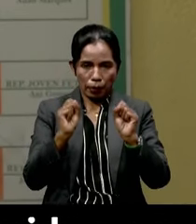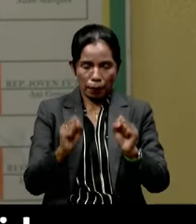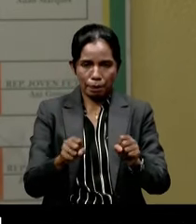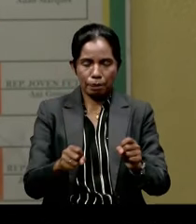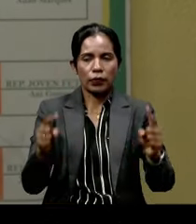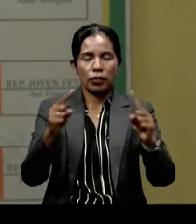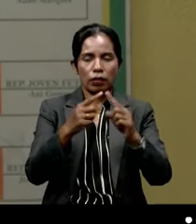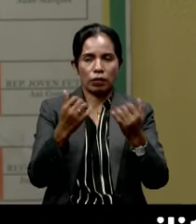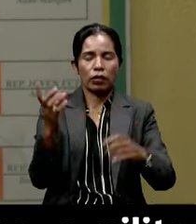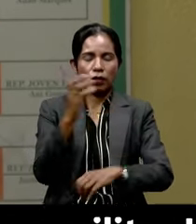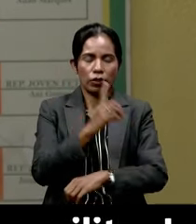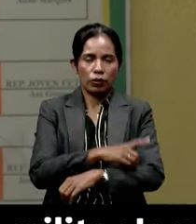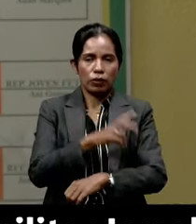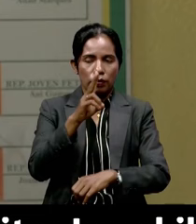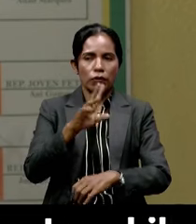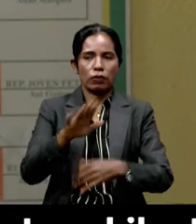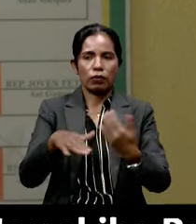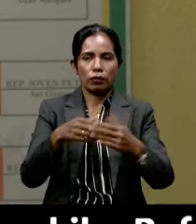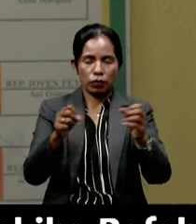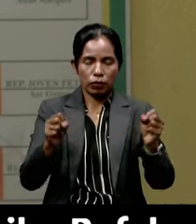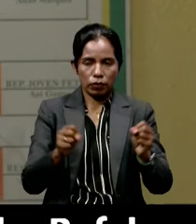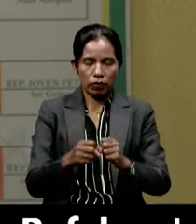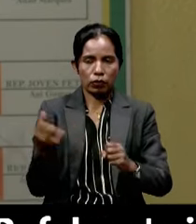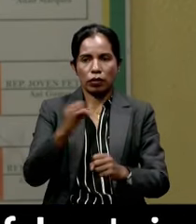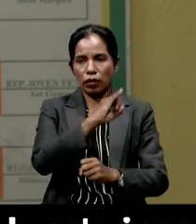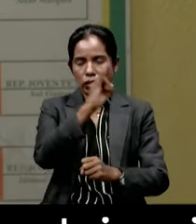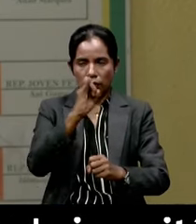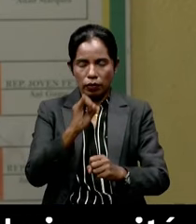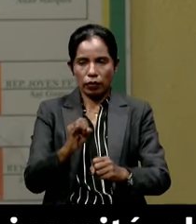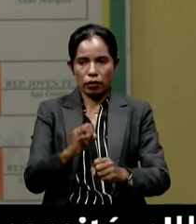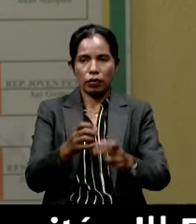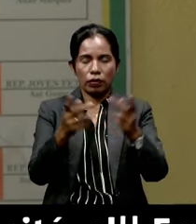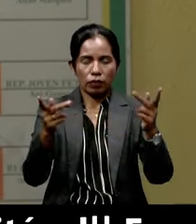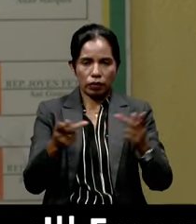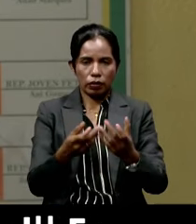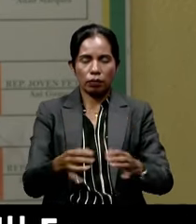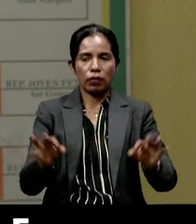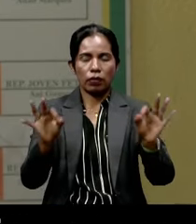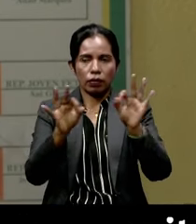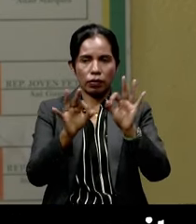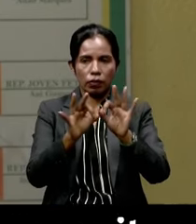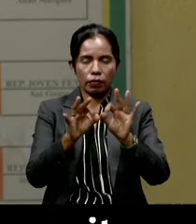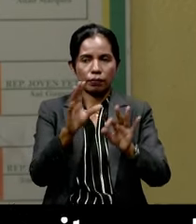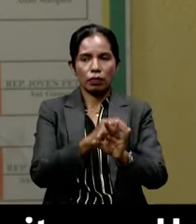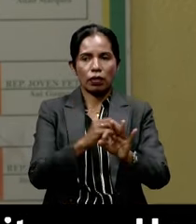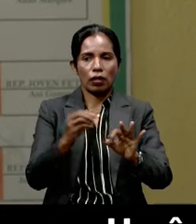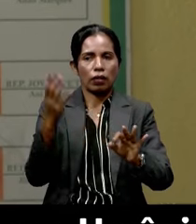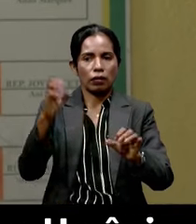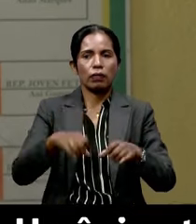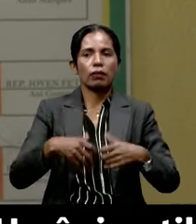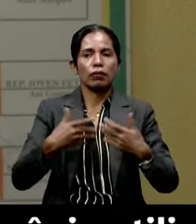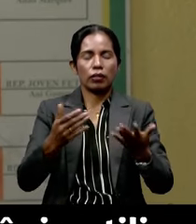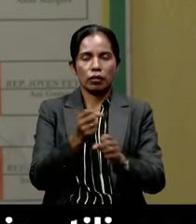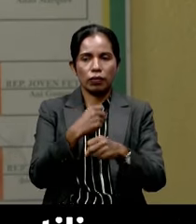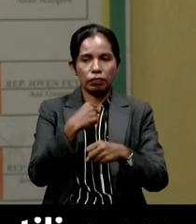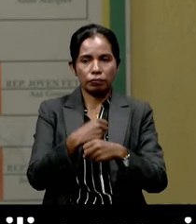ene lorong ro ene kobre ho to suku sira identifika pati importansi bahana sa ponto ba iha unsa to di halo